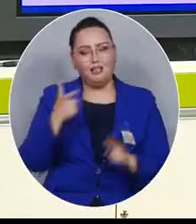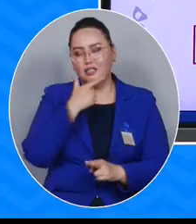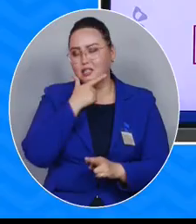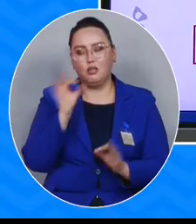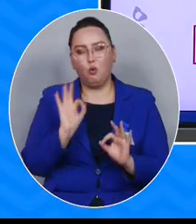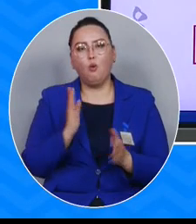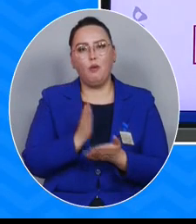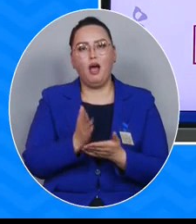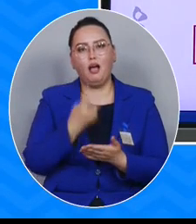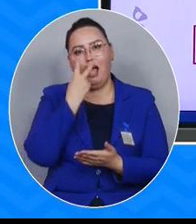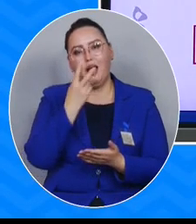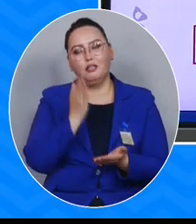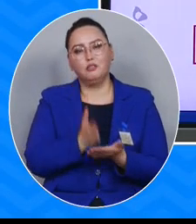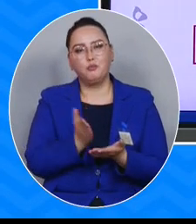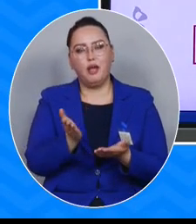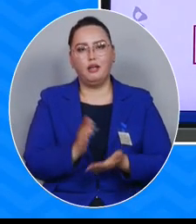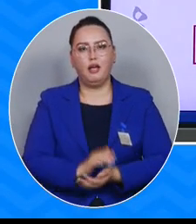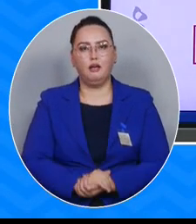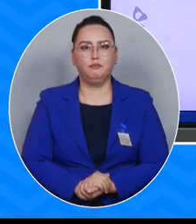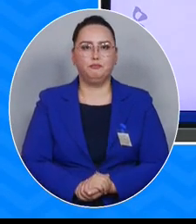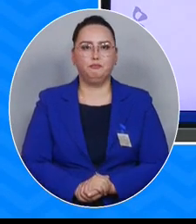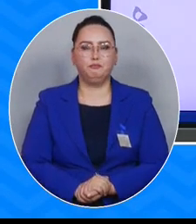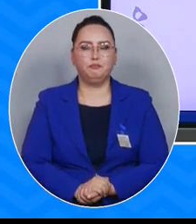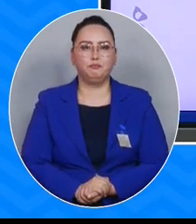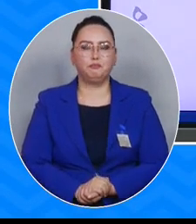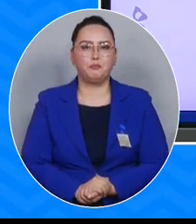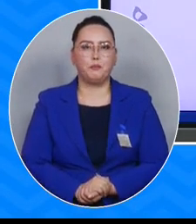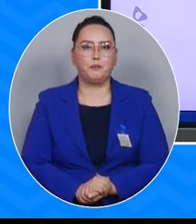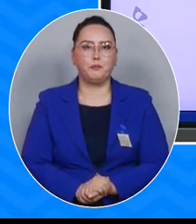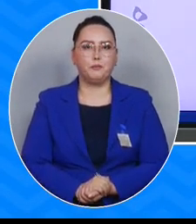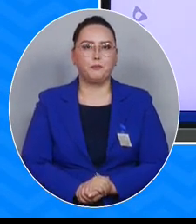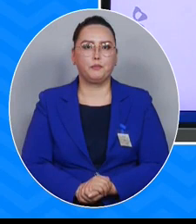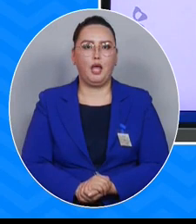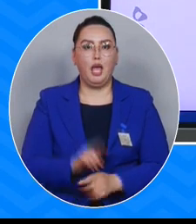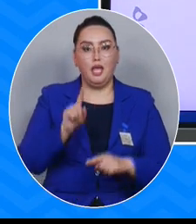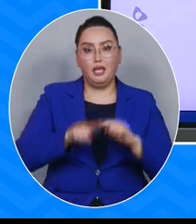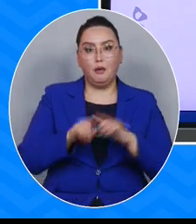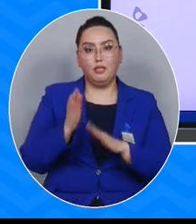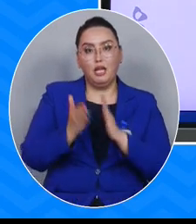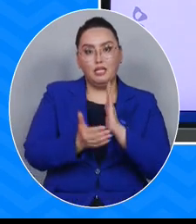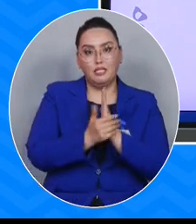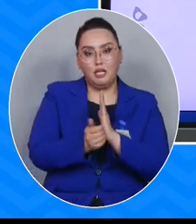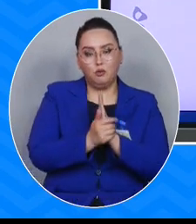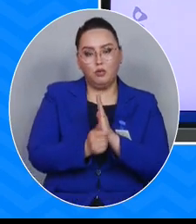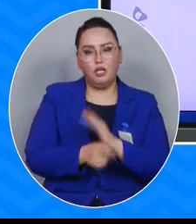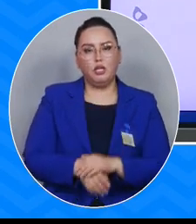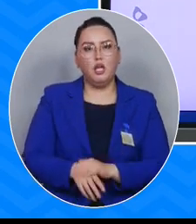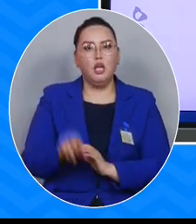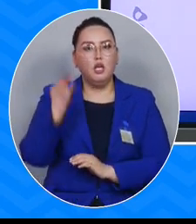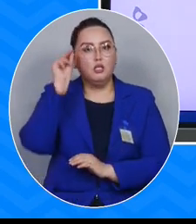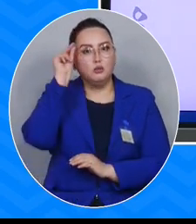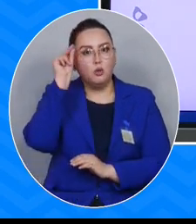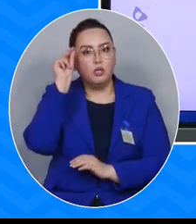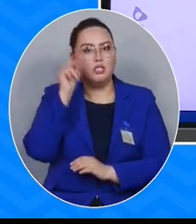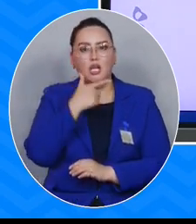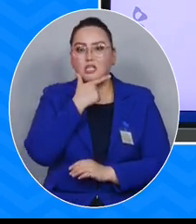хүрж болохэм. Задахэр бэднар энэ дээрээс өндэсэлэээд, яг ямар чадувырэг ээзмшлээг хархсан бай, яг юг өндээрэй алтсан